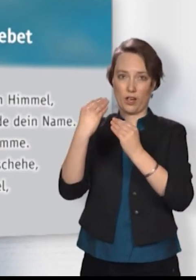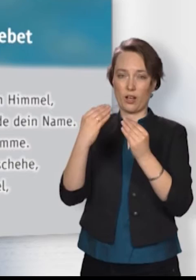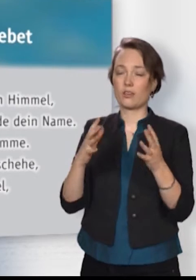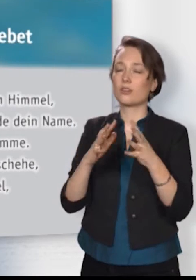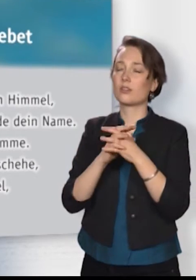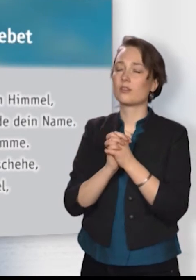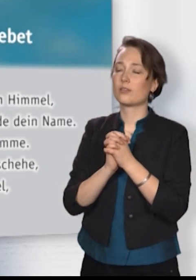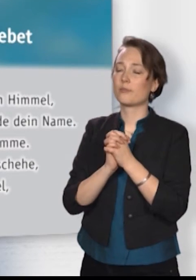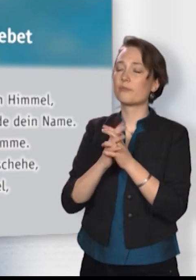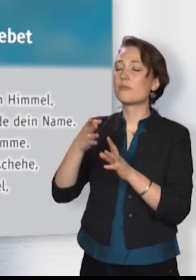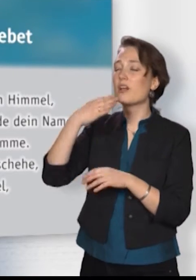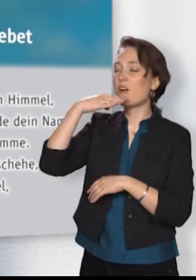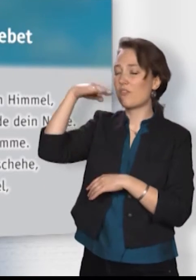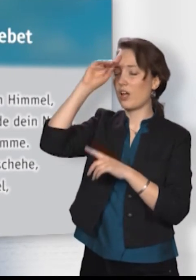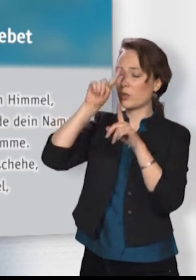Vater unser im Himmel,